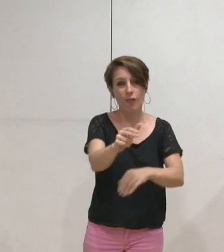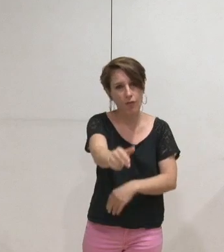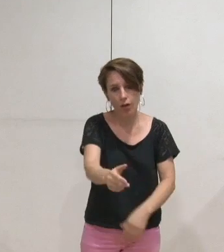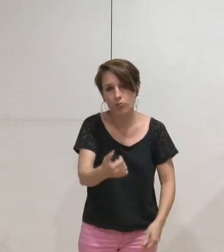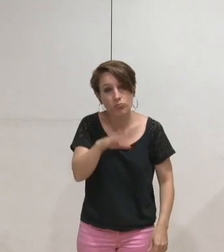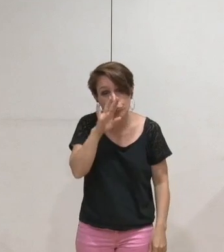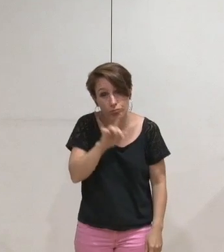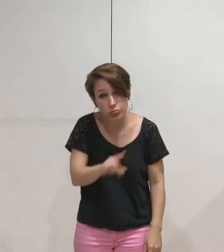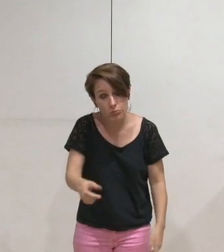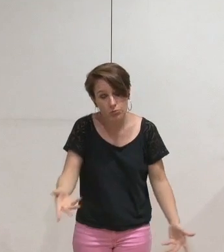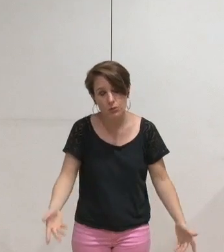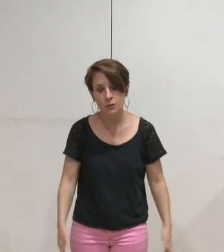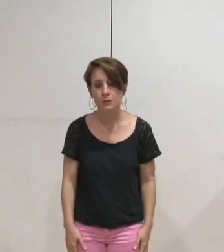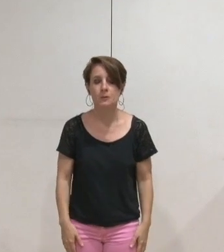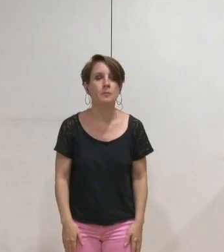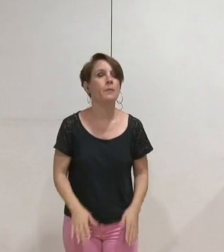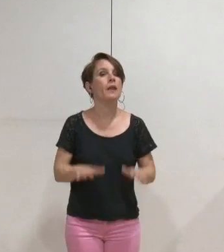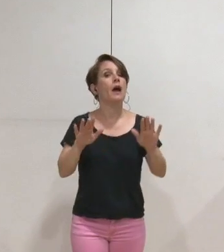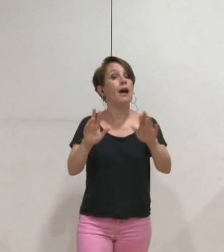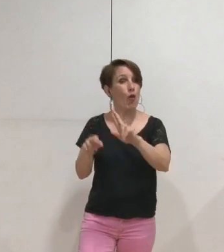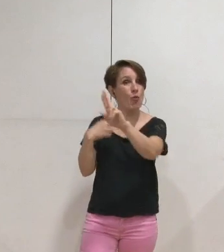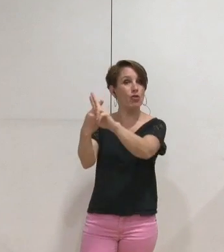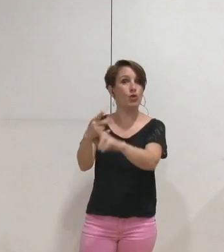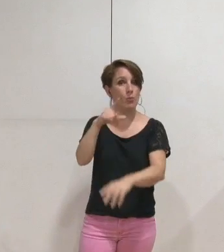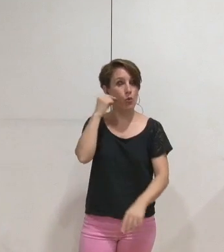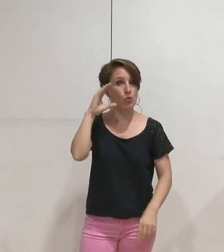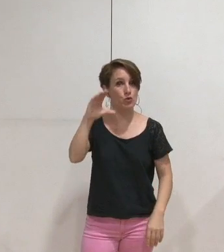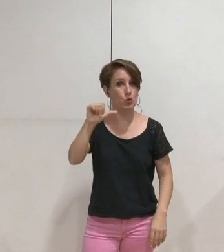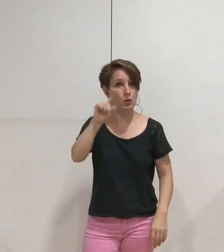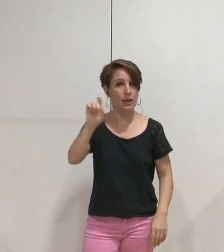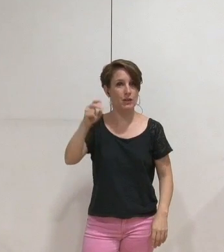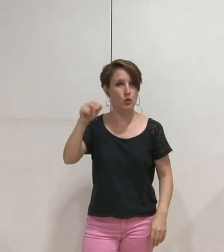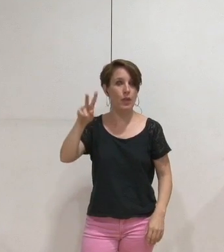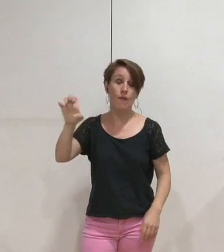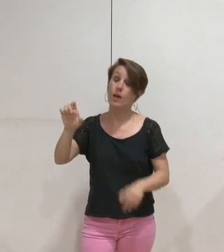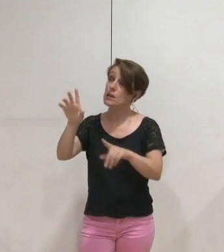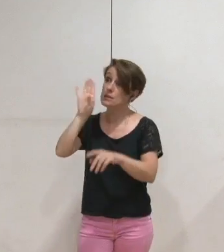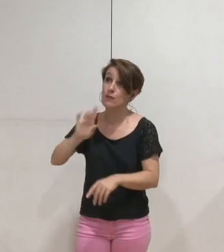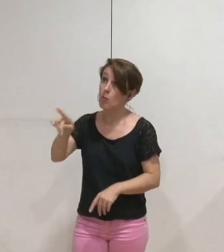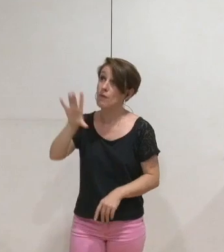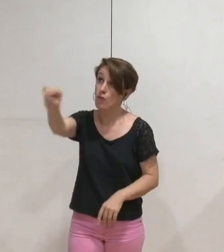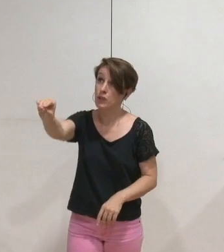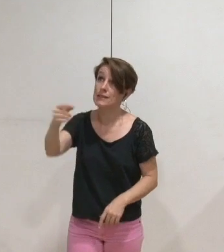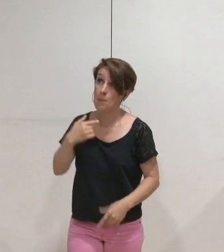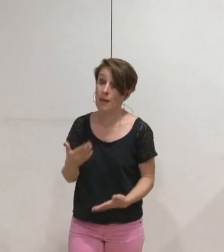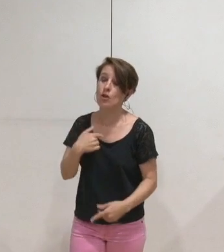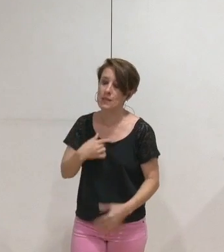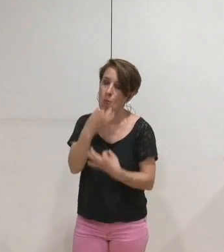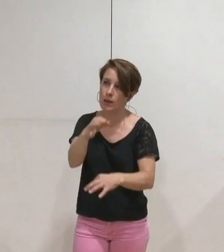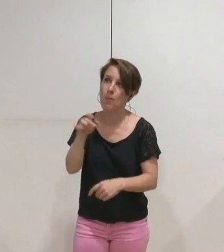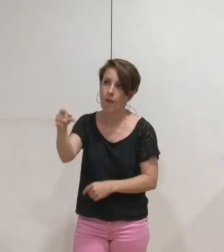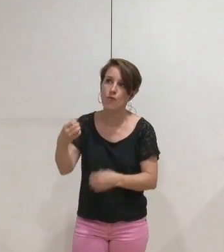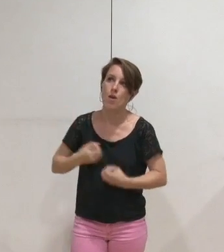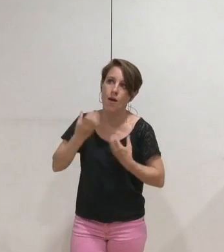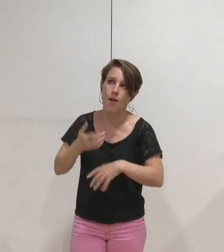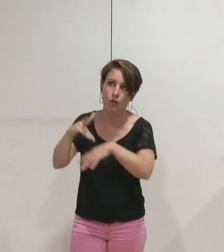problème pour répondre à Monsieur casaznav vous taisez monsieur C c'est moi qui parle maintenant vous avez l'occasion de vous